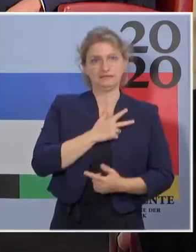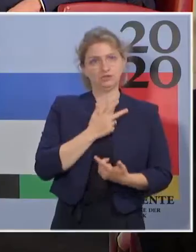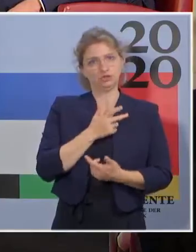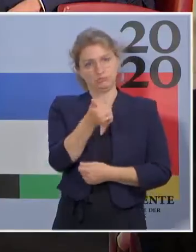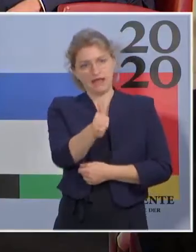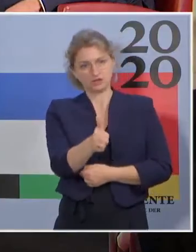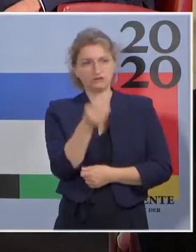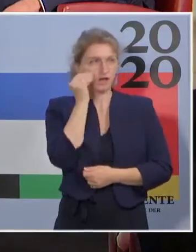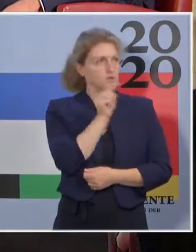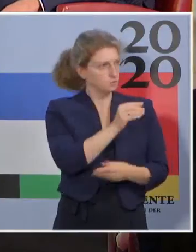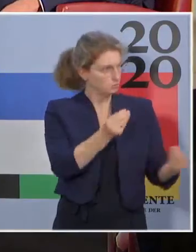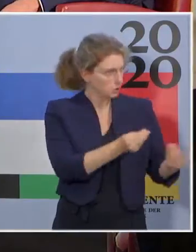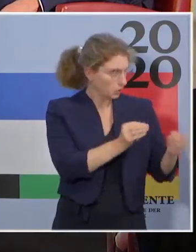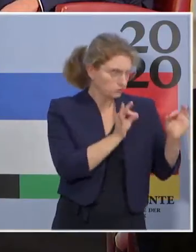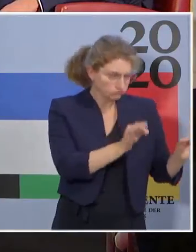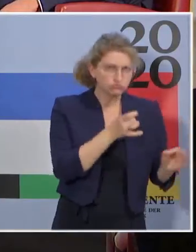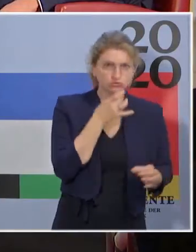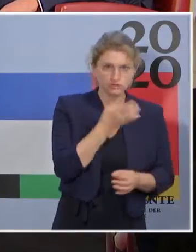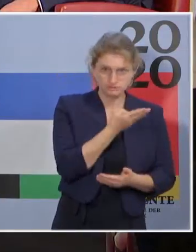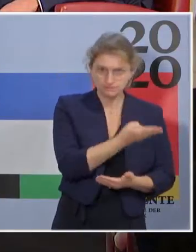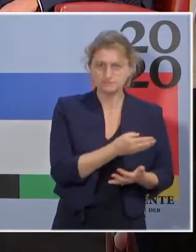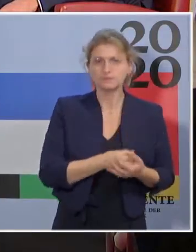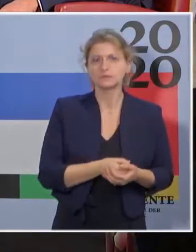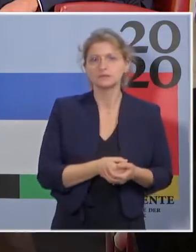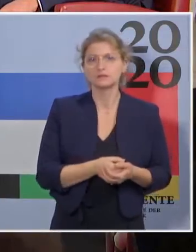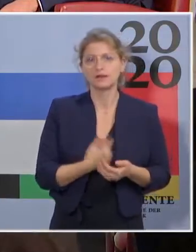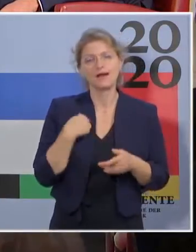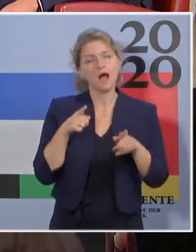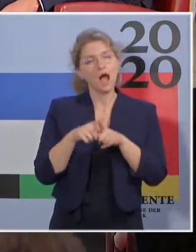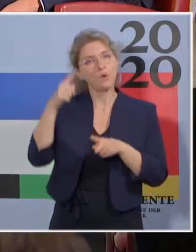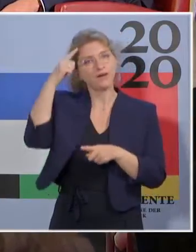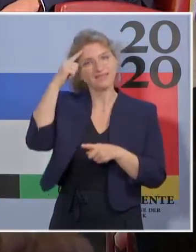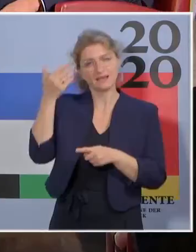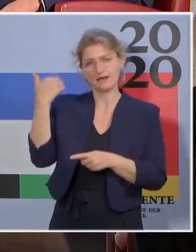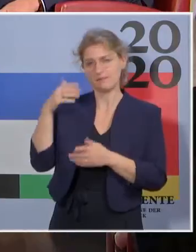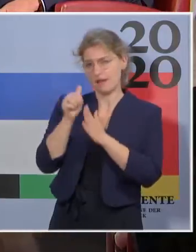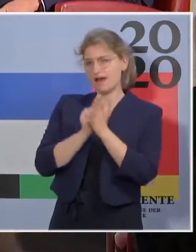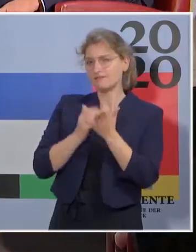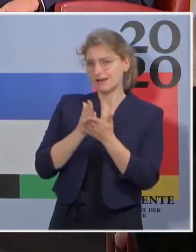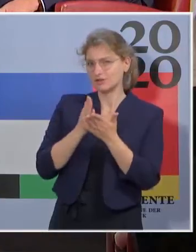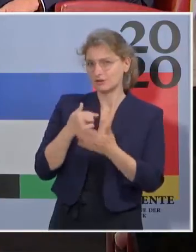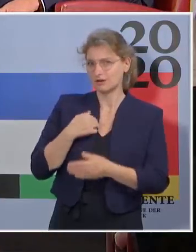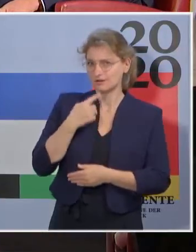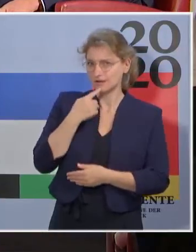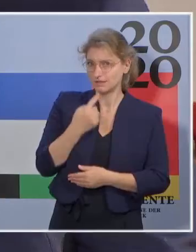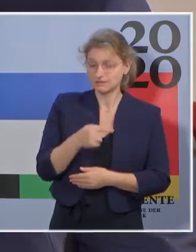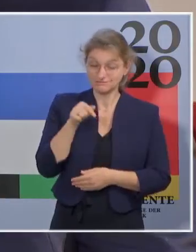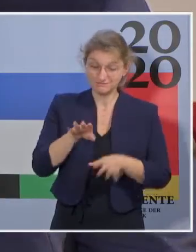gut begründet. Ich denke auch, so wie ich das eingangs gesagt habe, dass